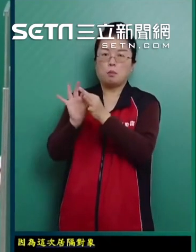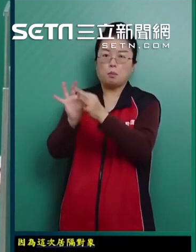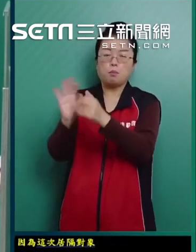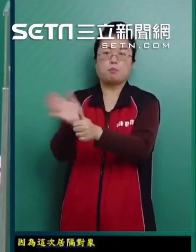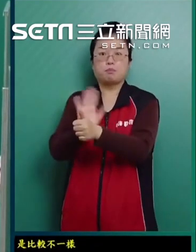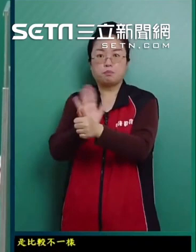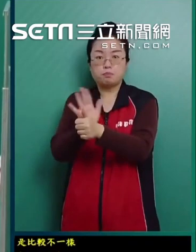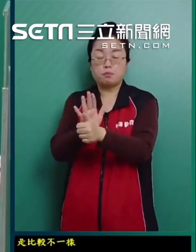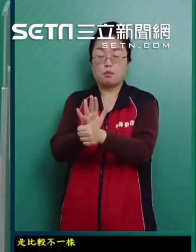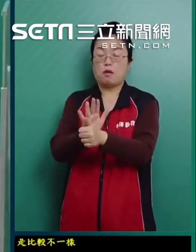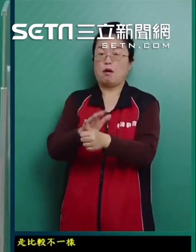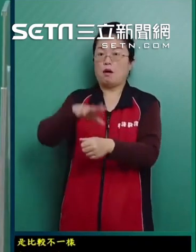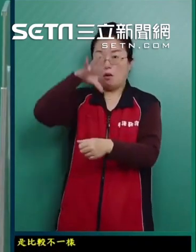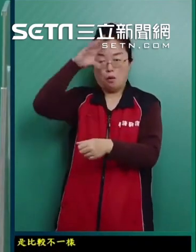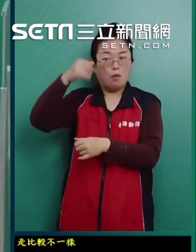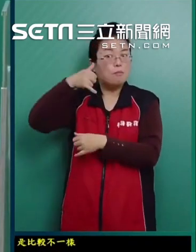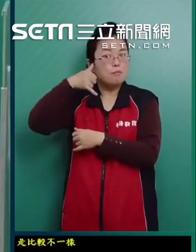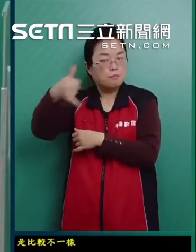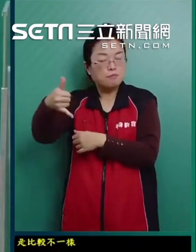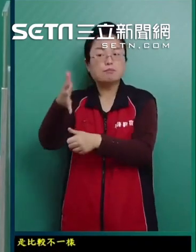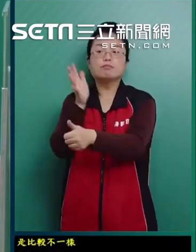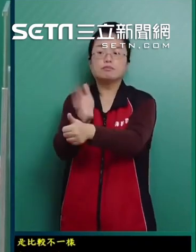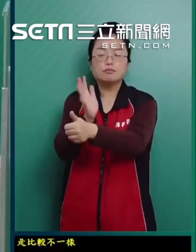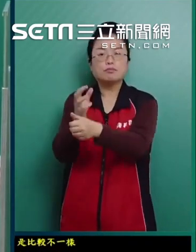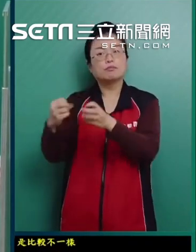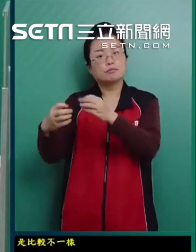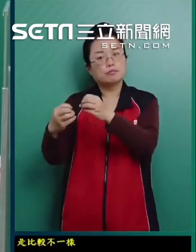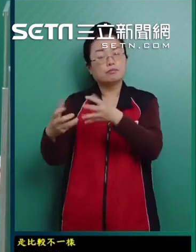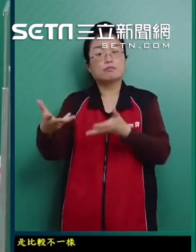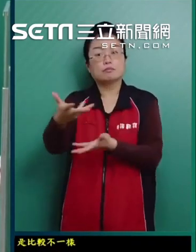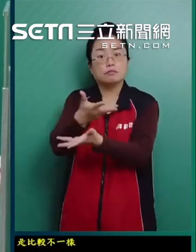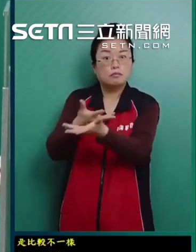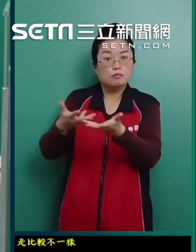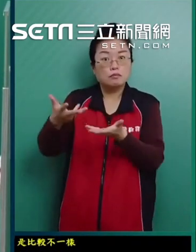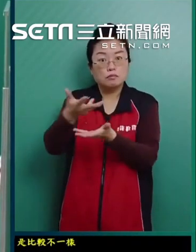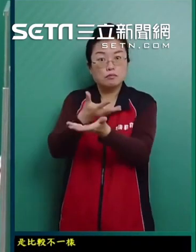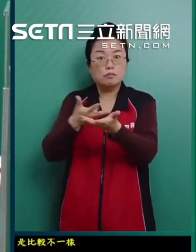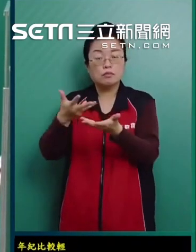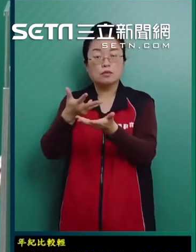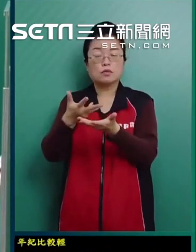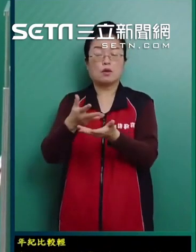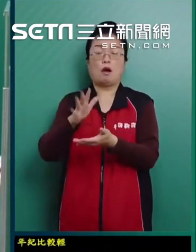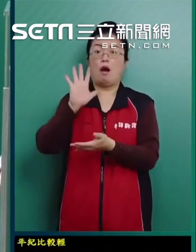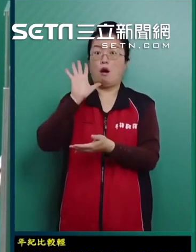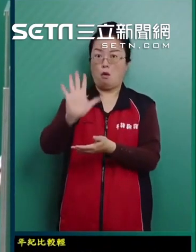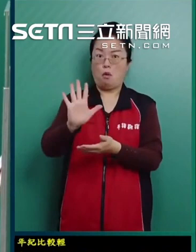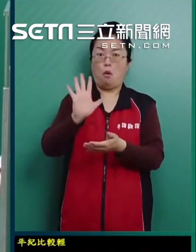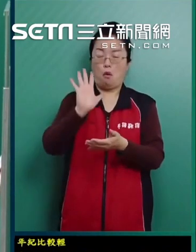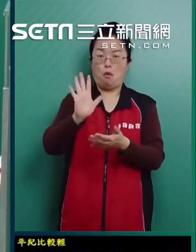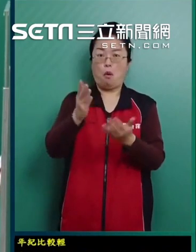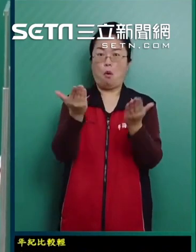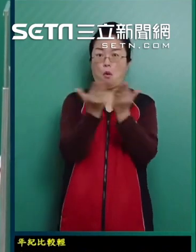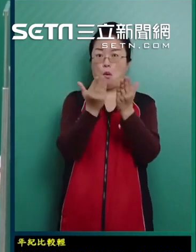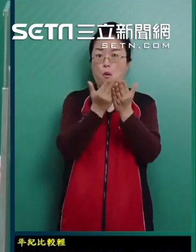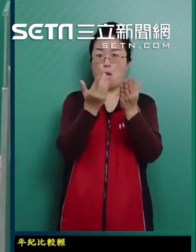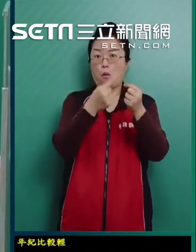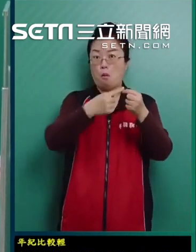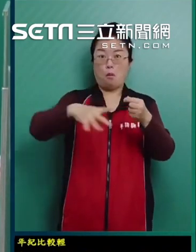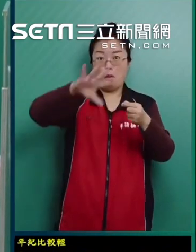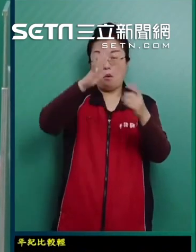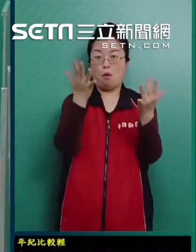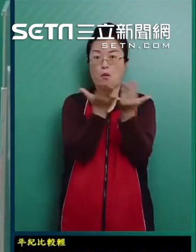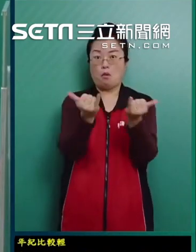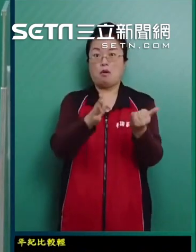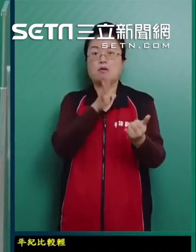疏解心中的焦虑跟压力。尤其是有些高中的同学是自己居隔的，我想压力会蛮大的。那我们